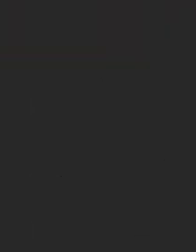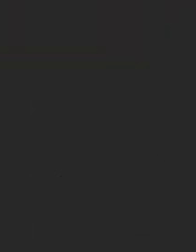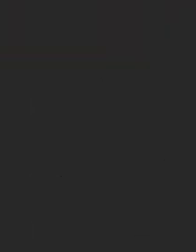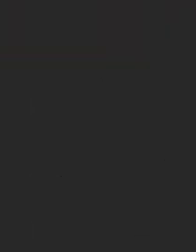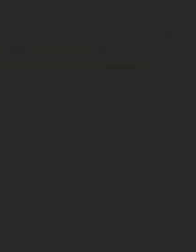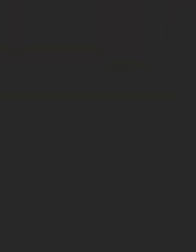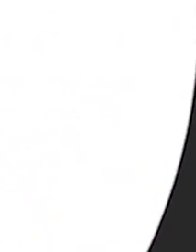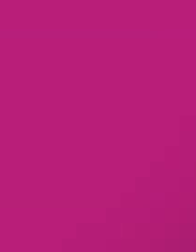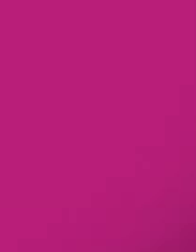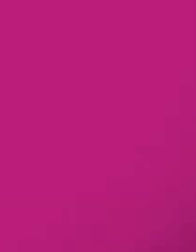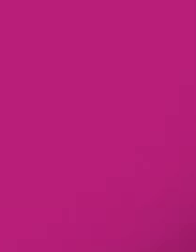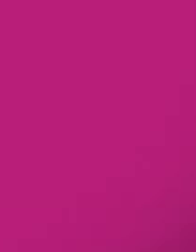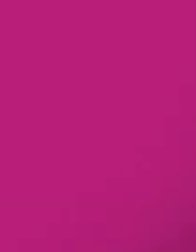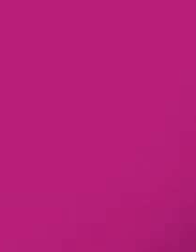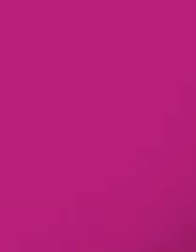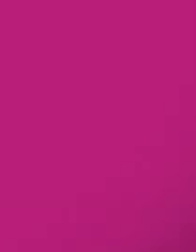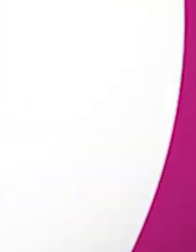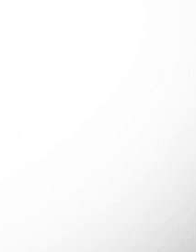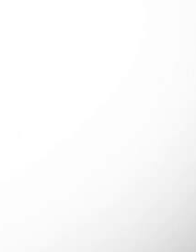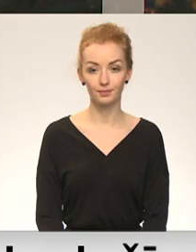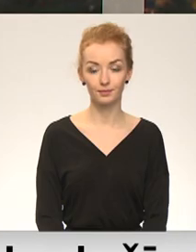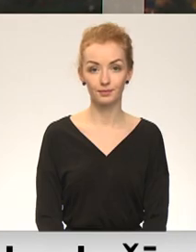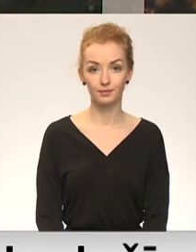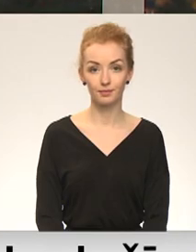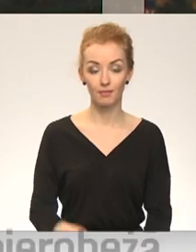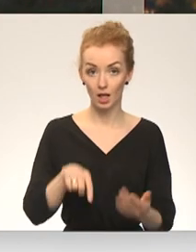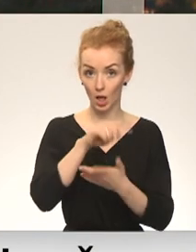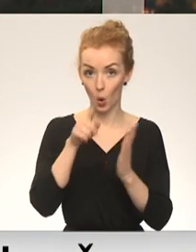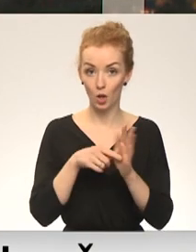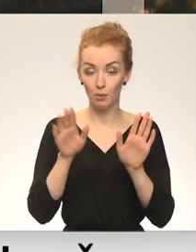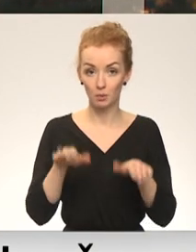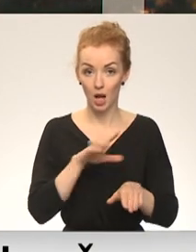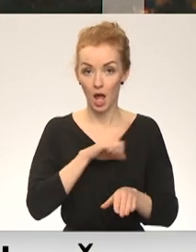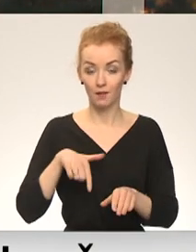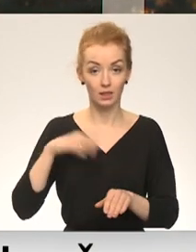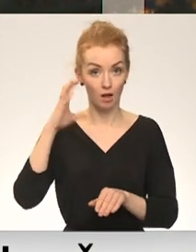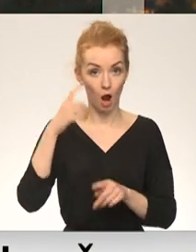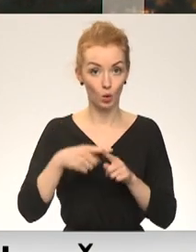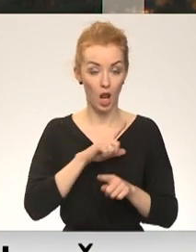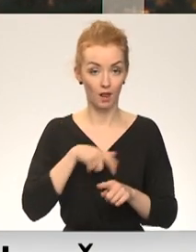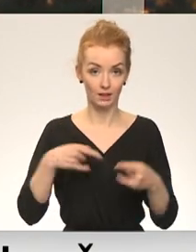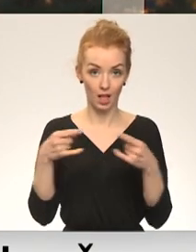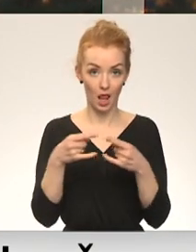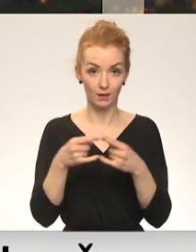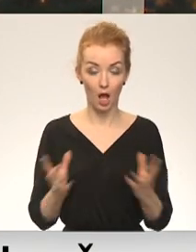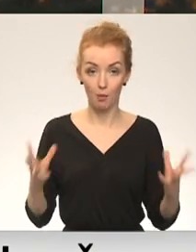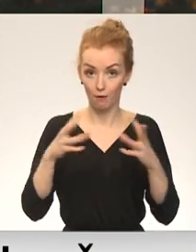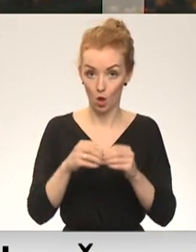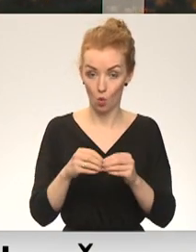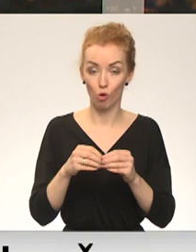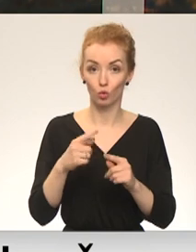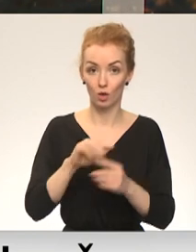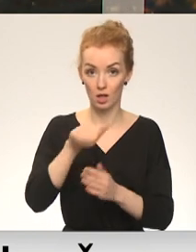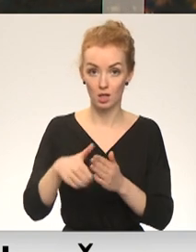Re, viss ēters ir te! Jautājums par Latvijas radio un Latvijas televīzijas apvienošanu un